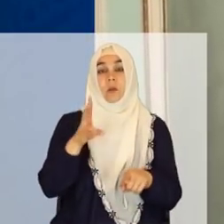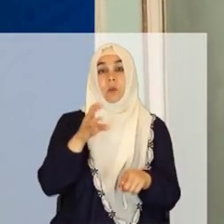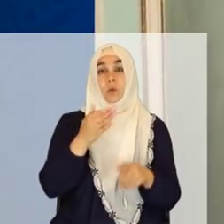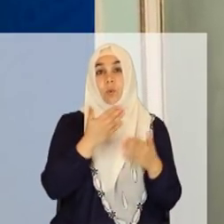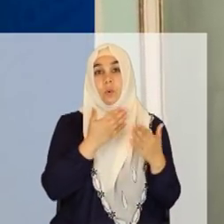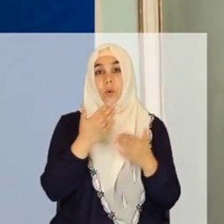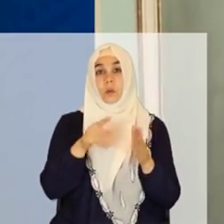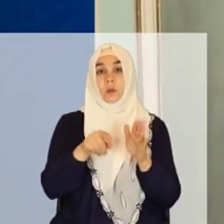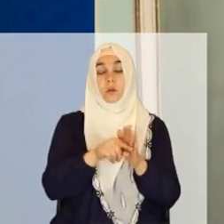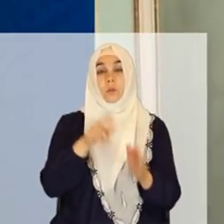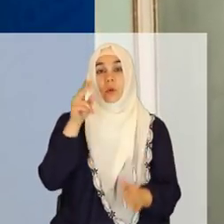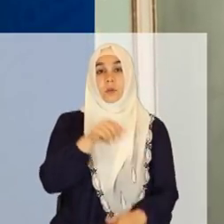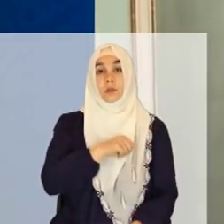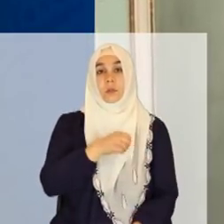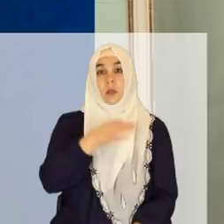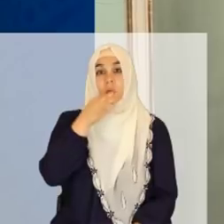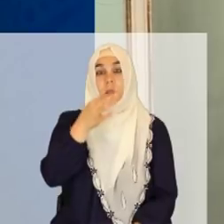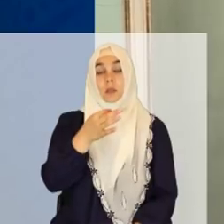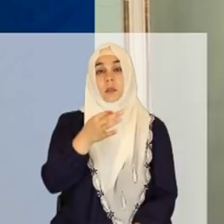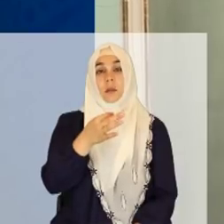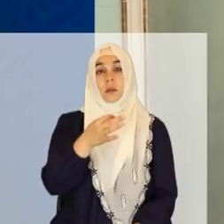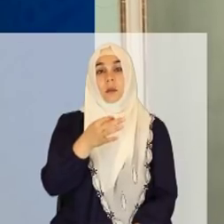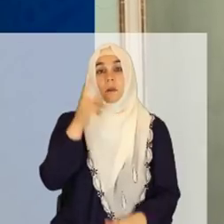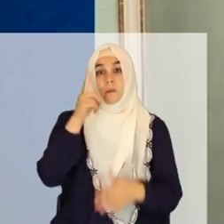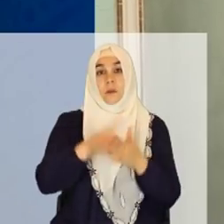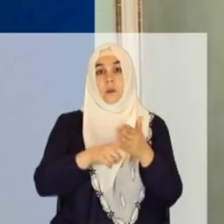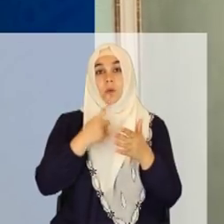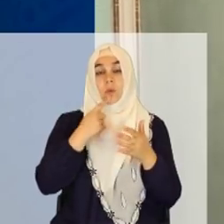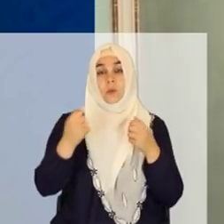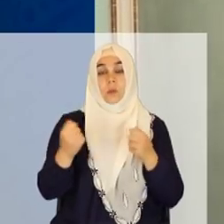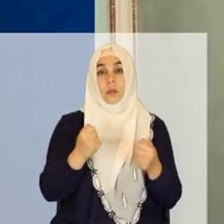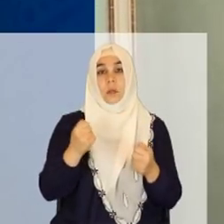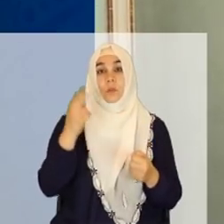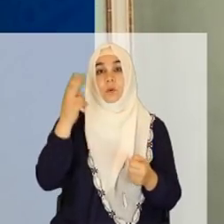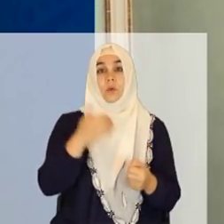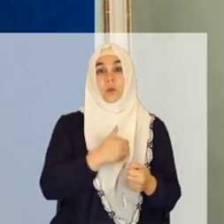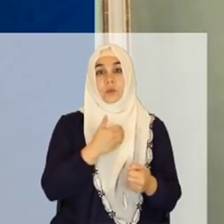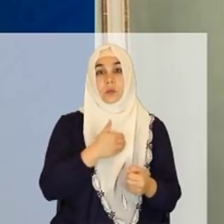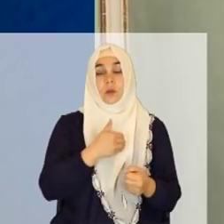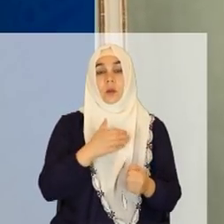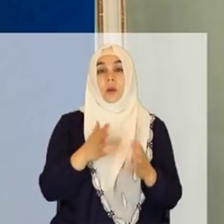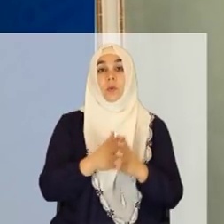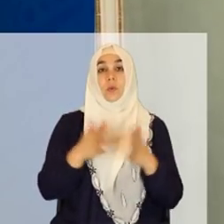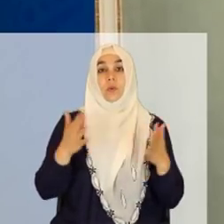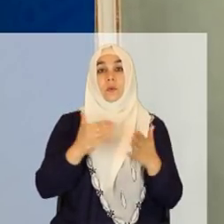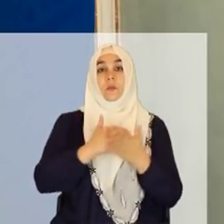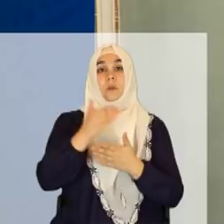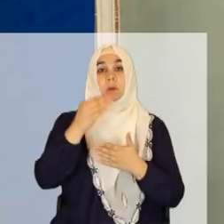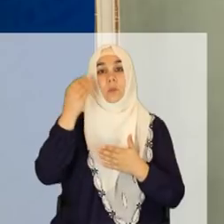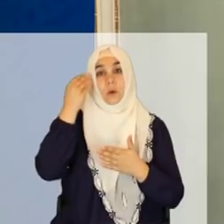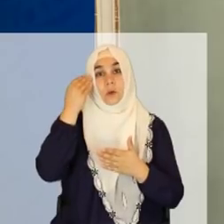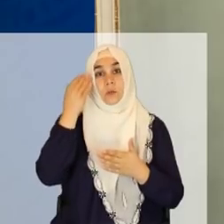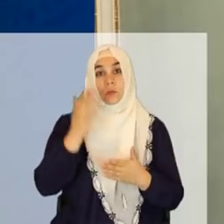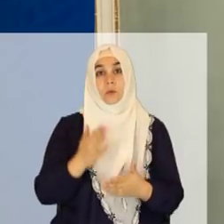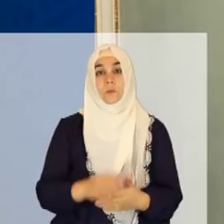Qur'oni Karimda Alloh taolo atagan foydasi taqvo. Bu ulug' va buyuk bir